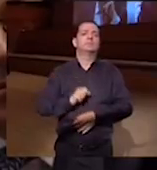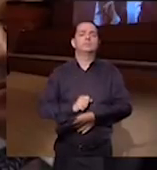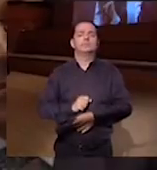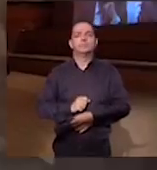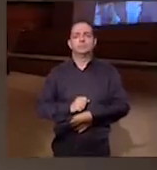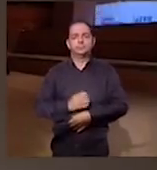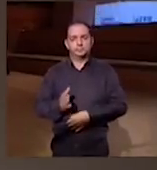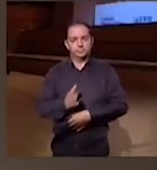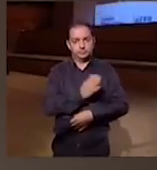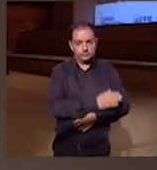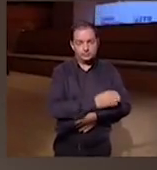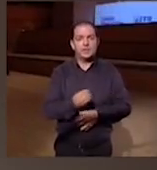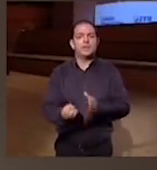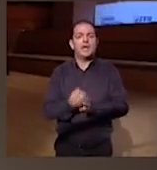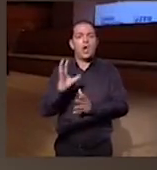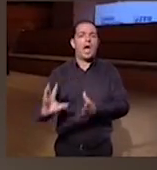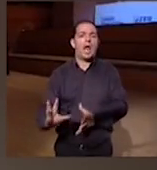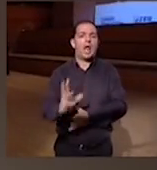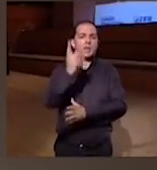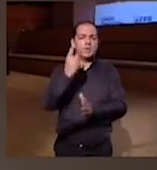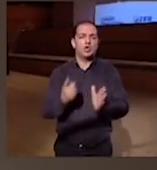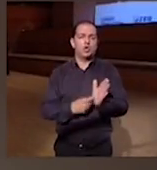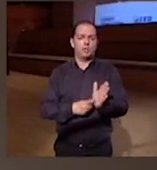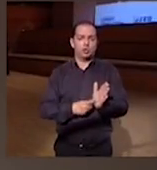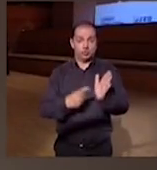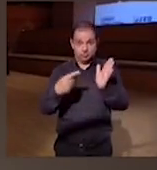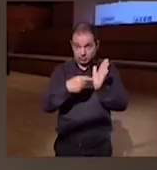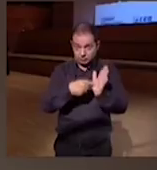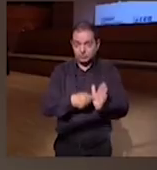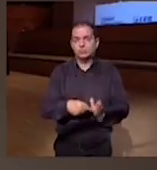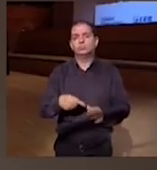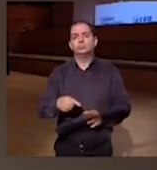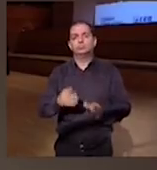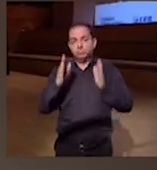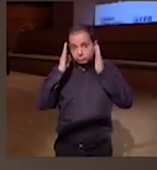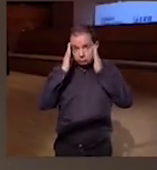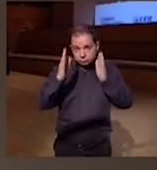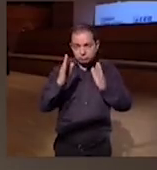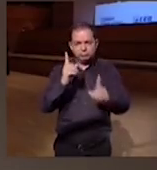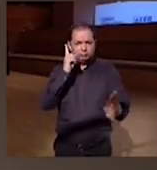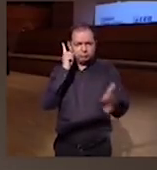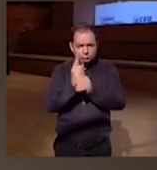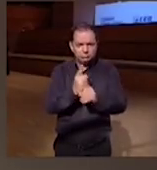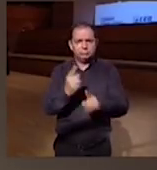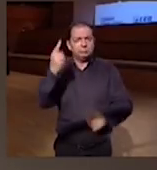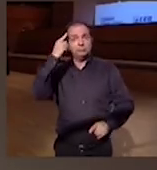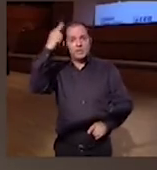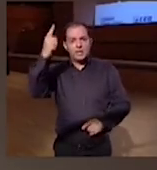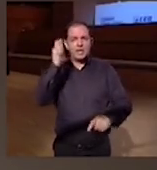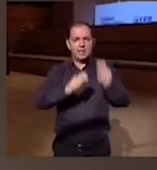Δύο λόγια για το νέο αναπτυξιακό νόμο. Στο νέο αναπτυξιακό νόμο δίνεται επίσης έμφαση στην καινοτομία και την